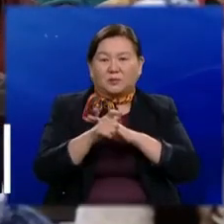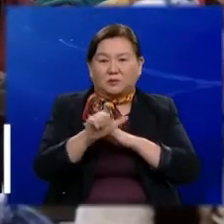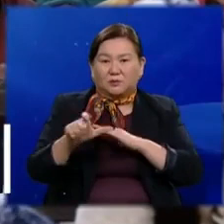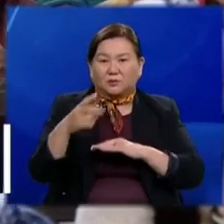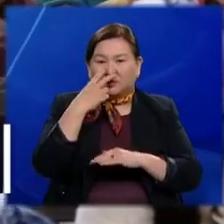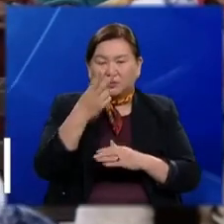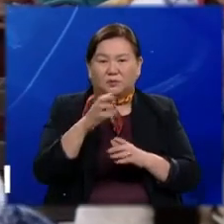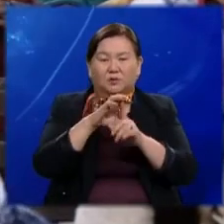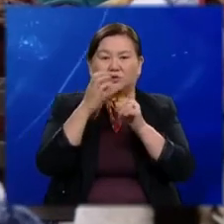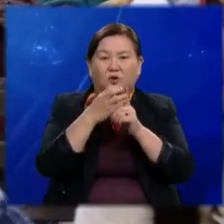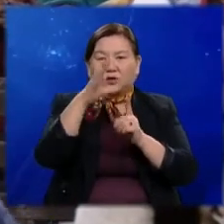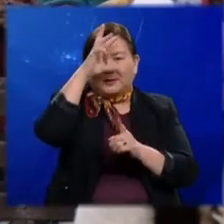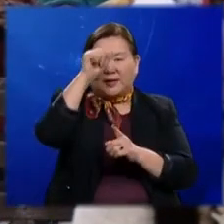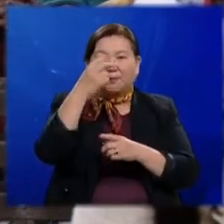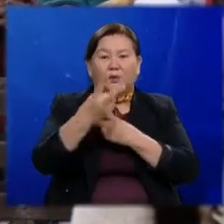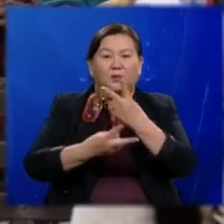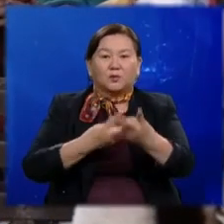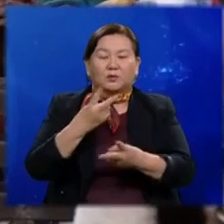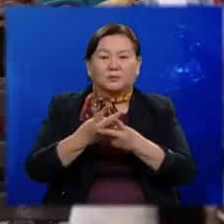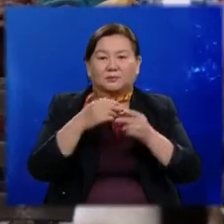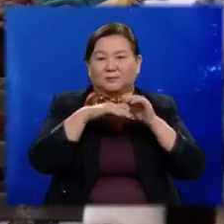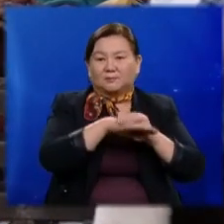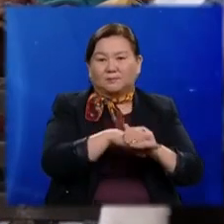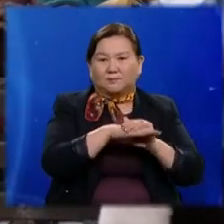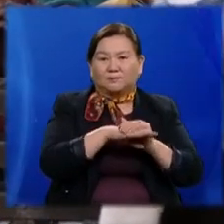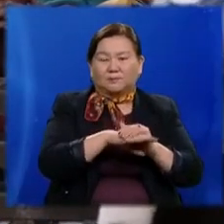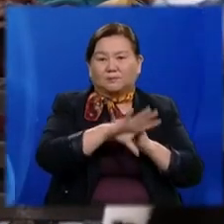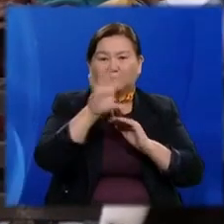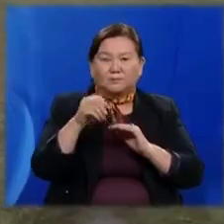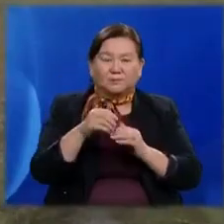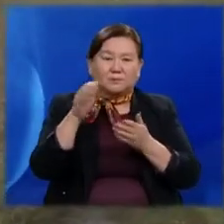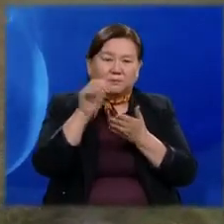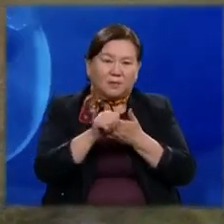Энд соёлын яам үйл ажиллагааны хүрээнд өвлөн уламжлагчдыг бүртгэх,